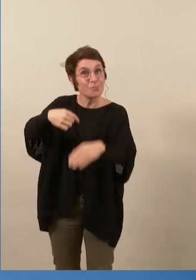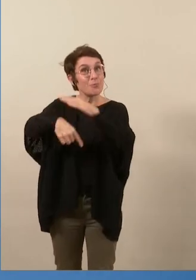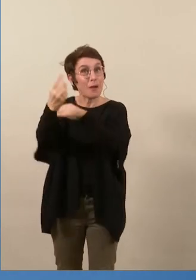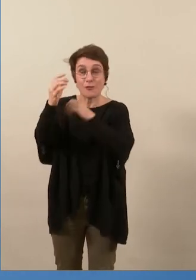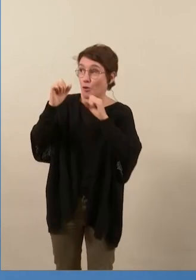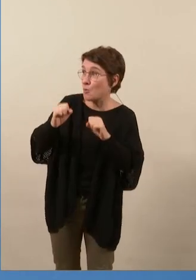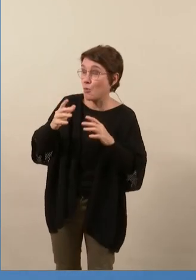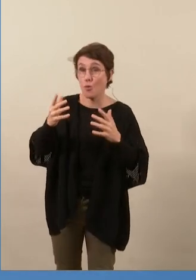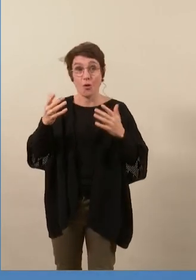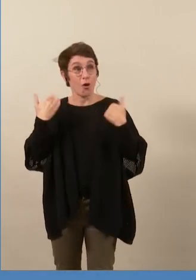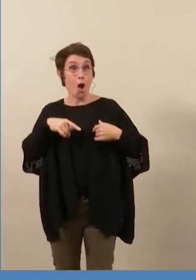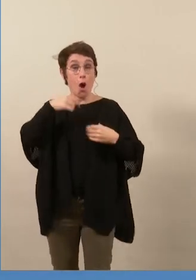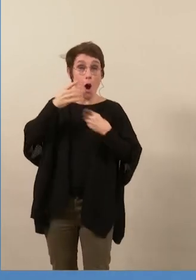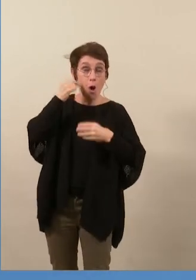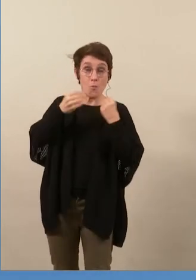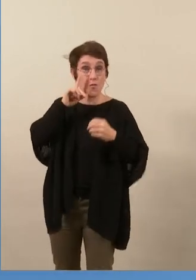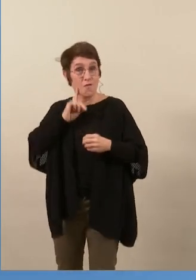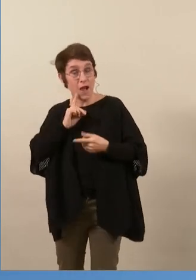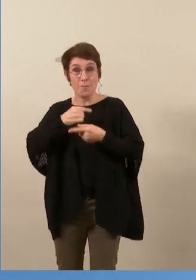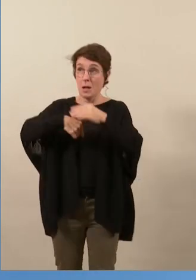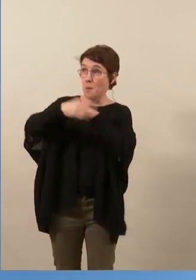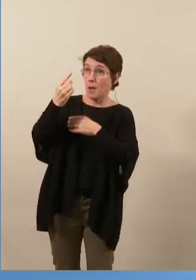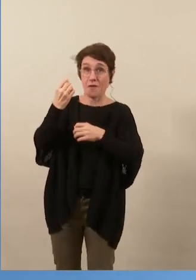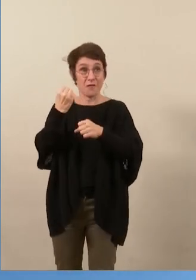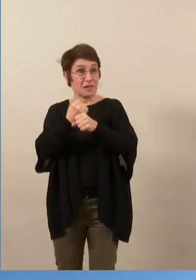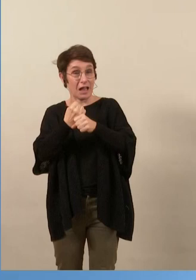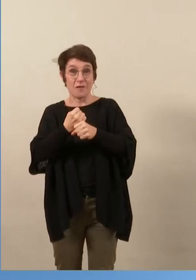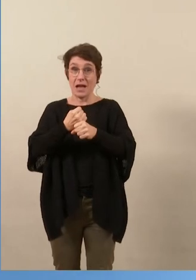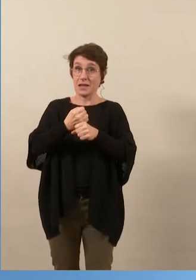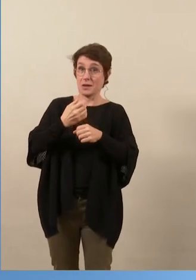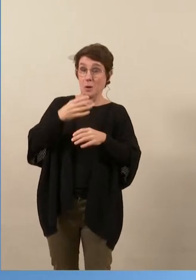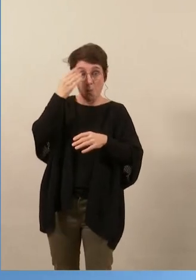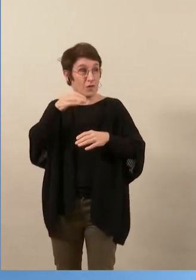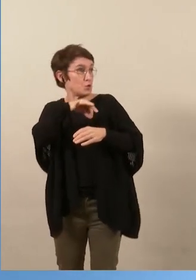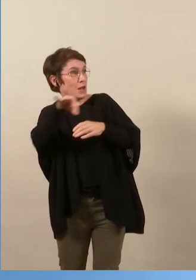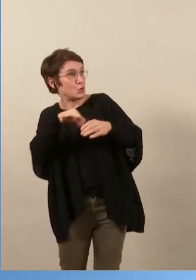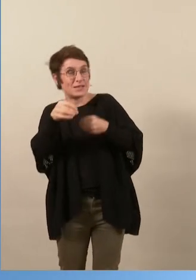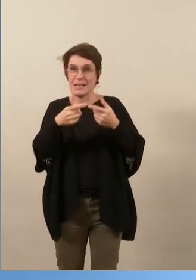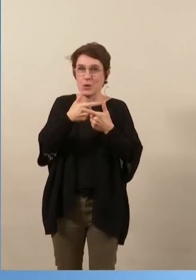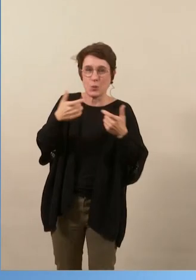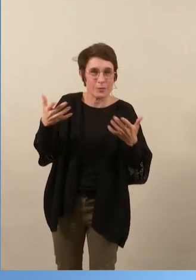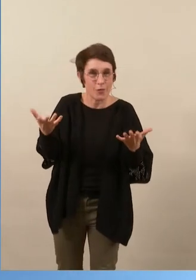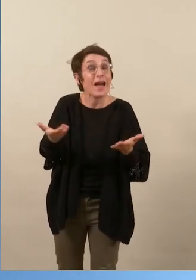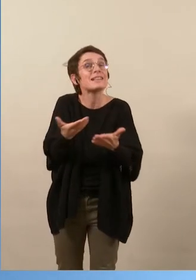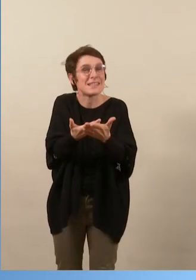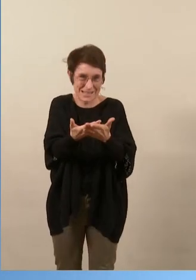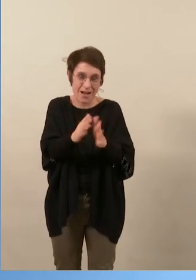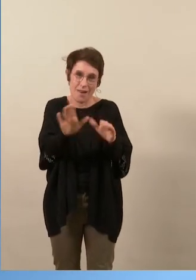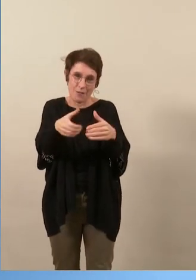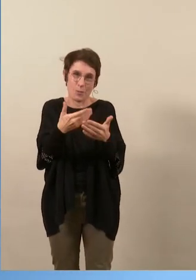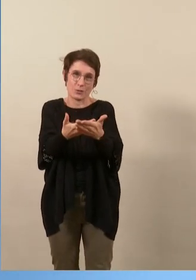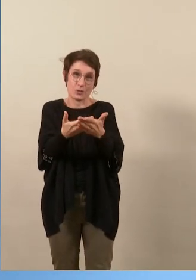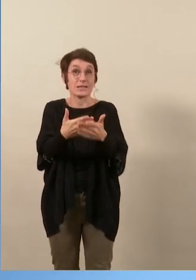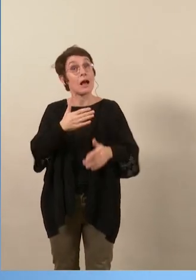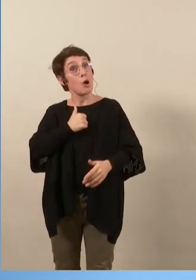qu'on soit un homme ou une femme et que en fait voilà c'est juste ça la formation qui est proposée aux professionnels de la petite enfance et je vous assure que pour